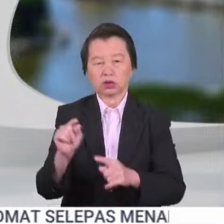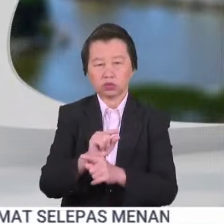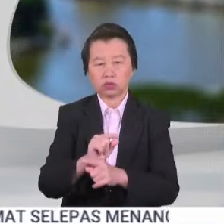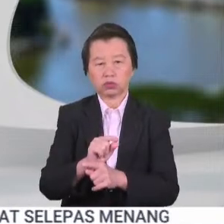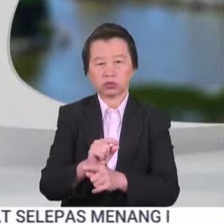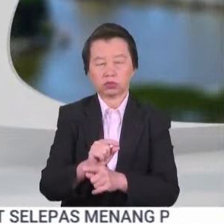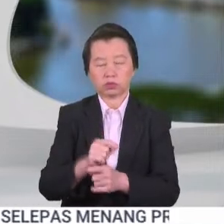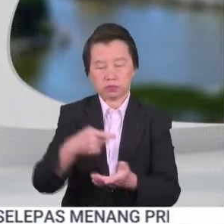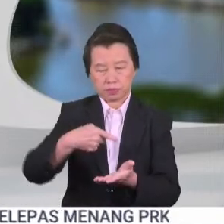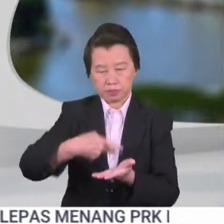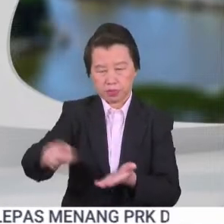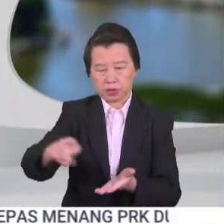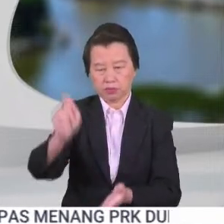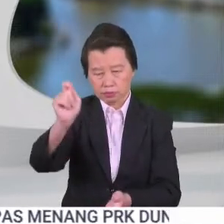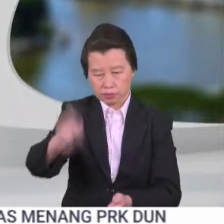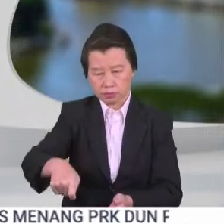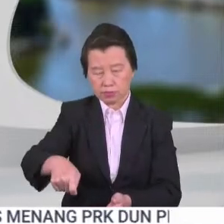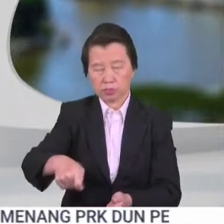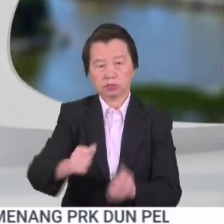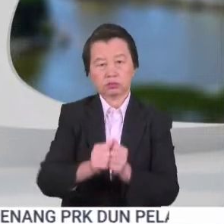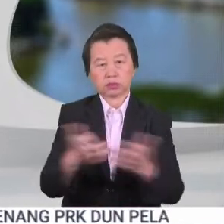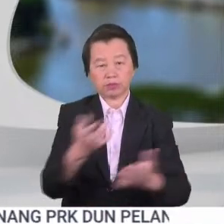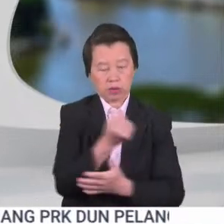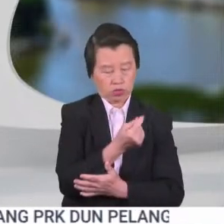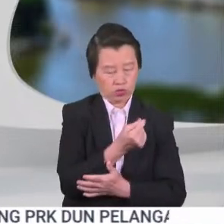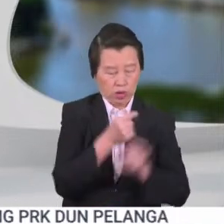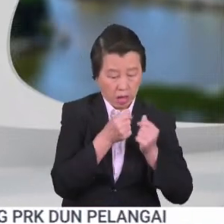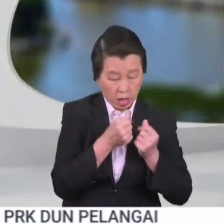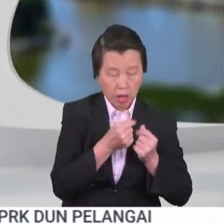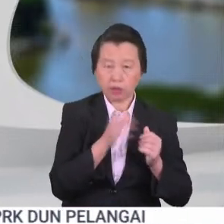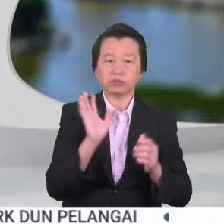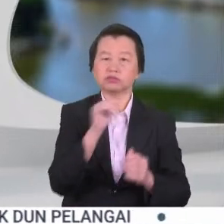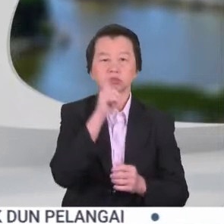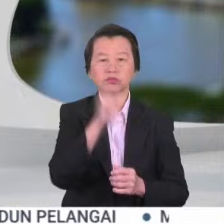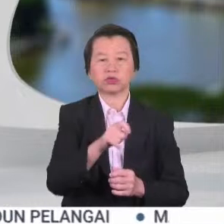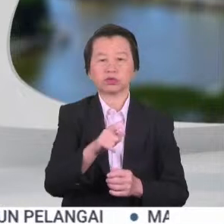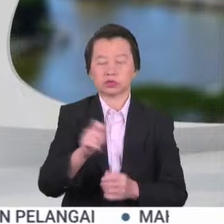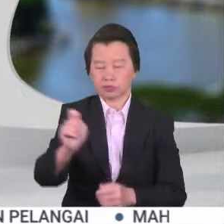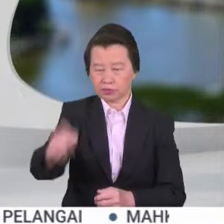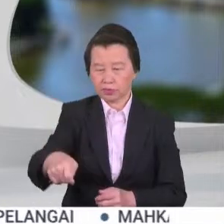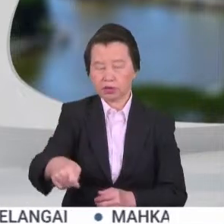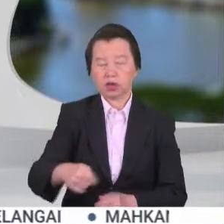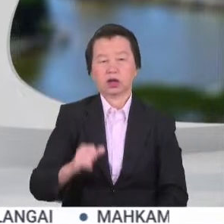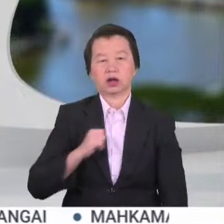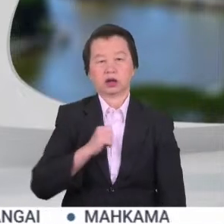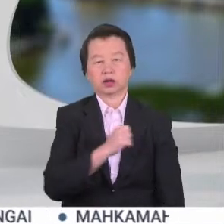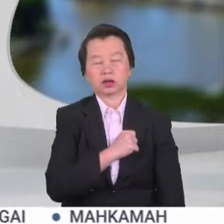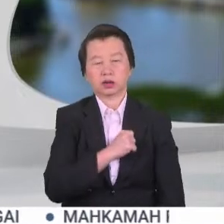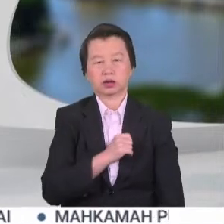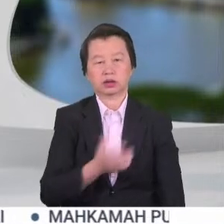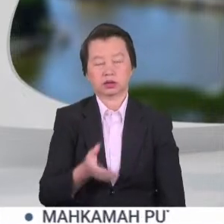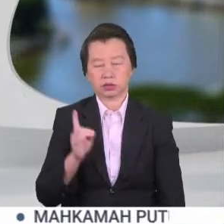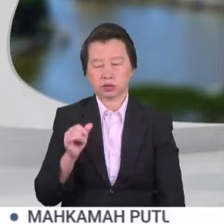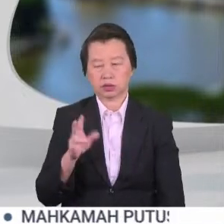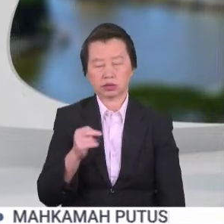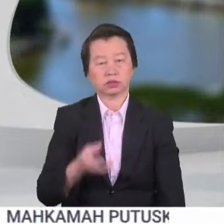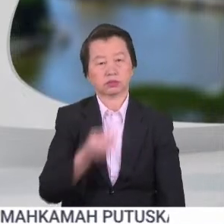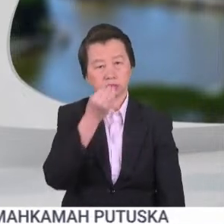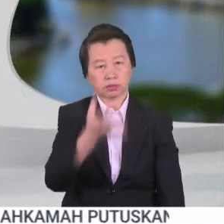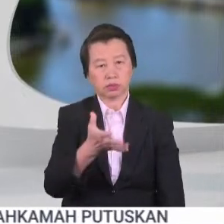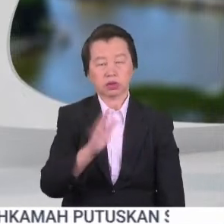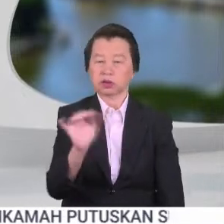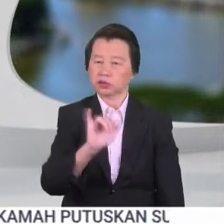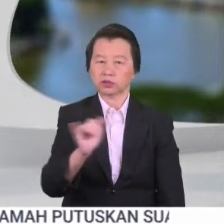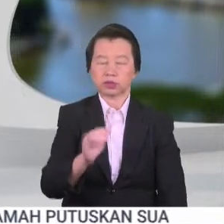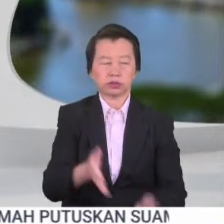secara elektronik atau pembayaran tanpa tunai e-eduituit ahli dewan undangan Negeri serembu Miro simoh memalamkan Ia